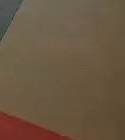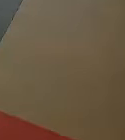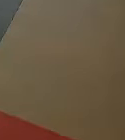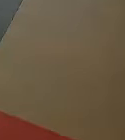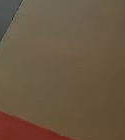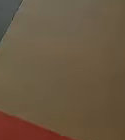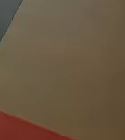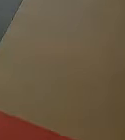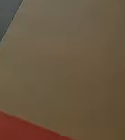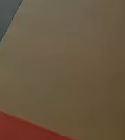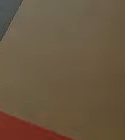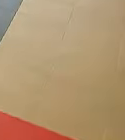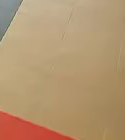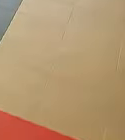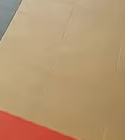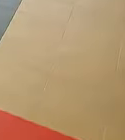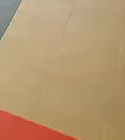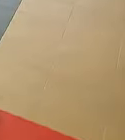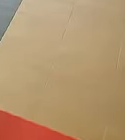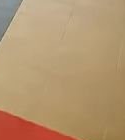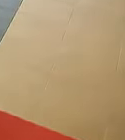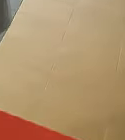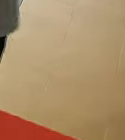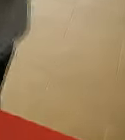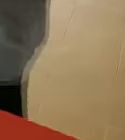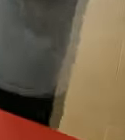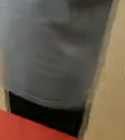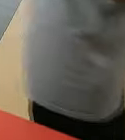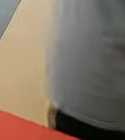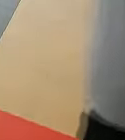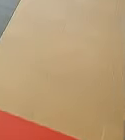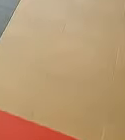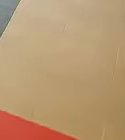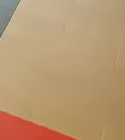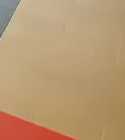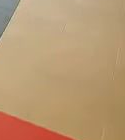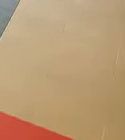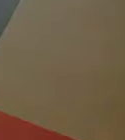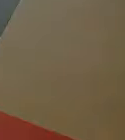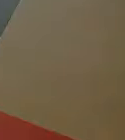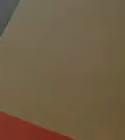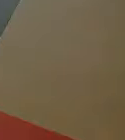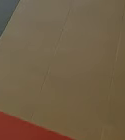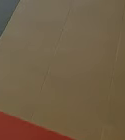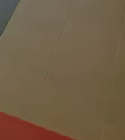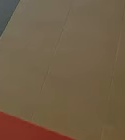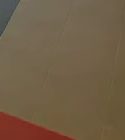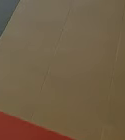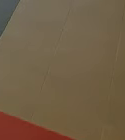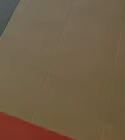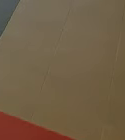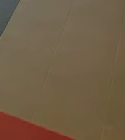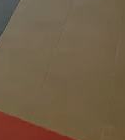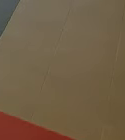yang berada dalam zon hijau untuk menunaikan salat berjemaah. Cucu-cucu yang berumur 12 tahun ke